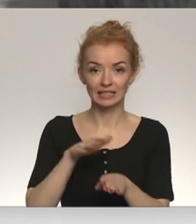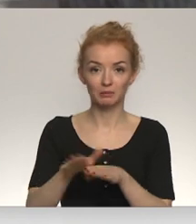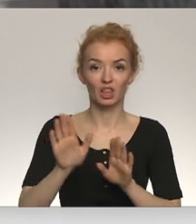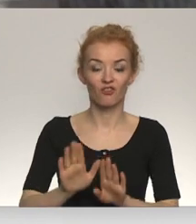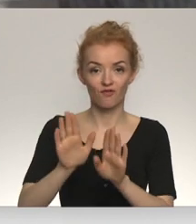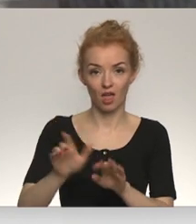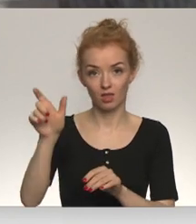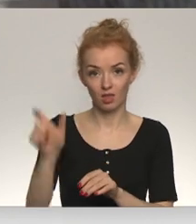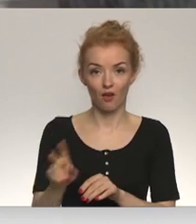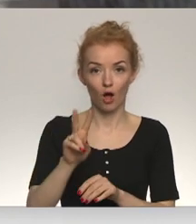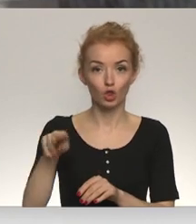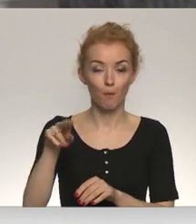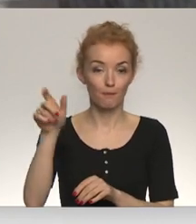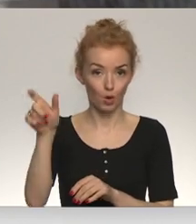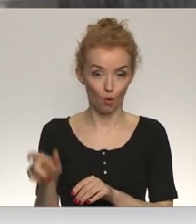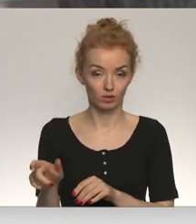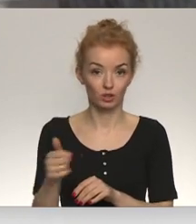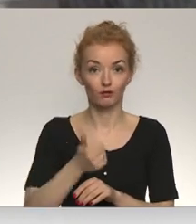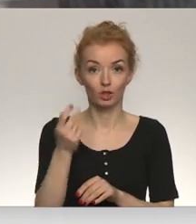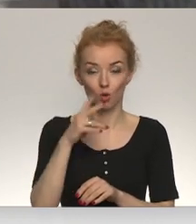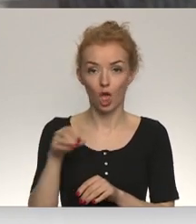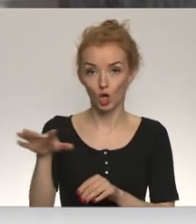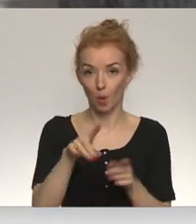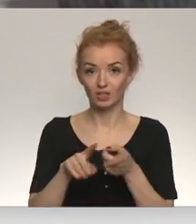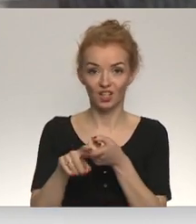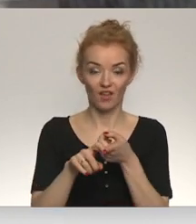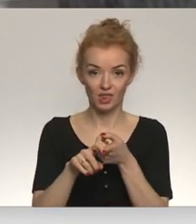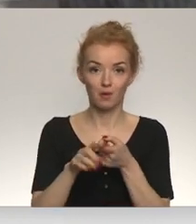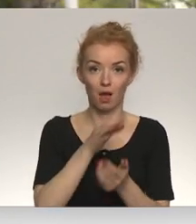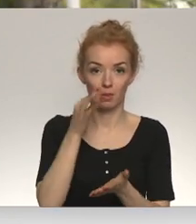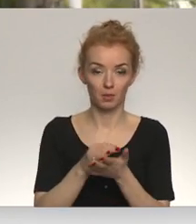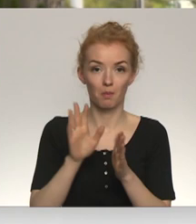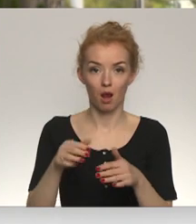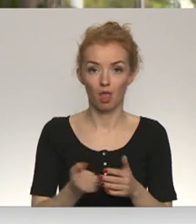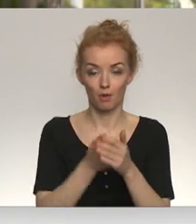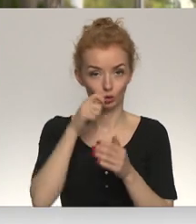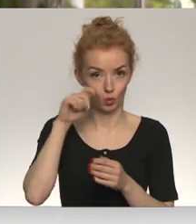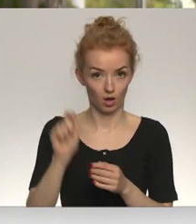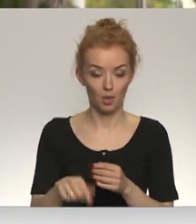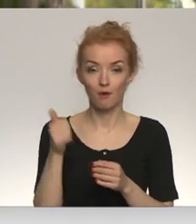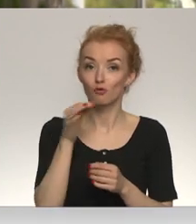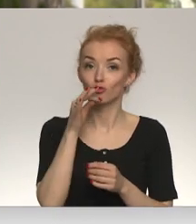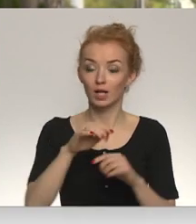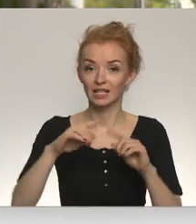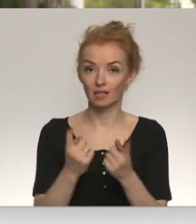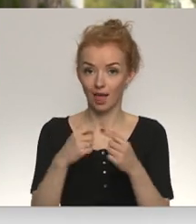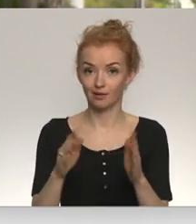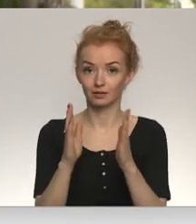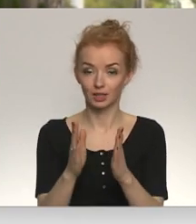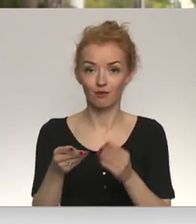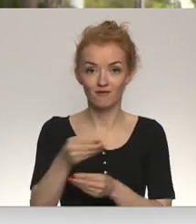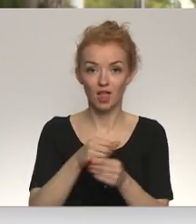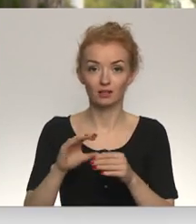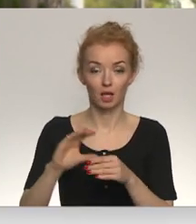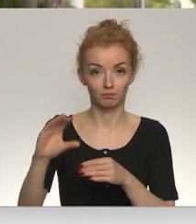Vāds Dombrovskis, kurš no Eiropas Savienības puses rūpējas par atbalstu Ukrainai. Īstermiņā faktiski tā finansējuma nepieciešamība ir